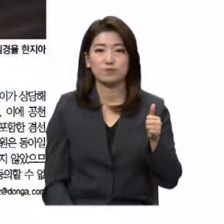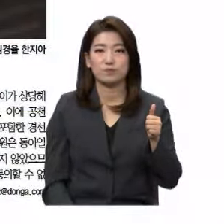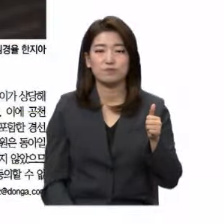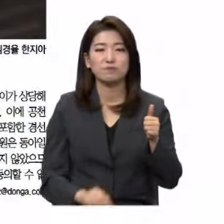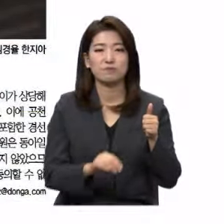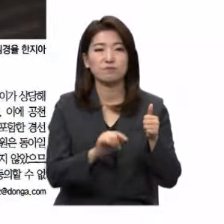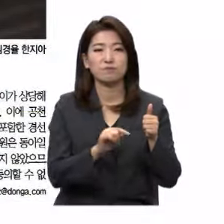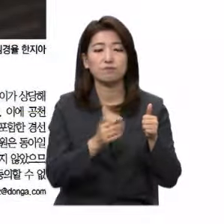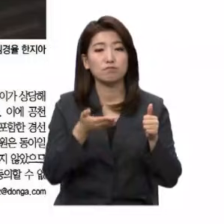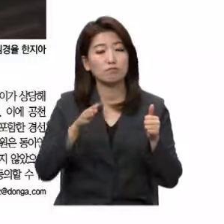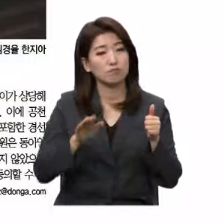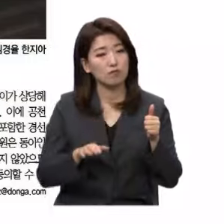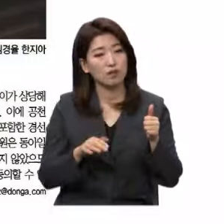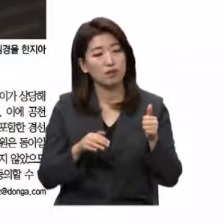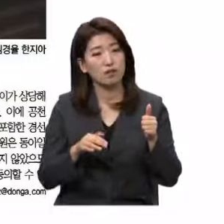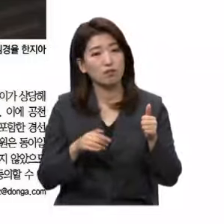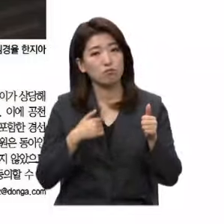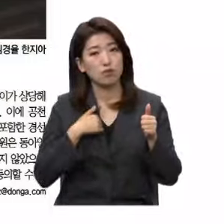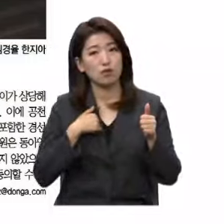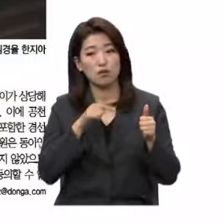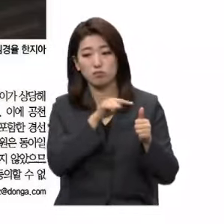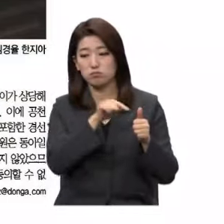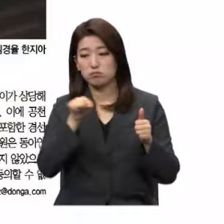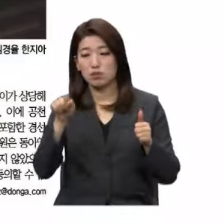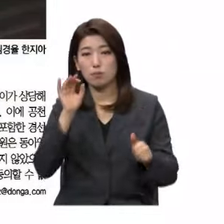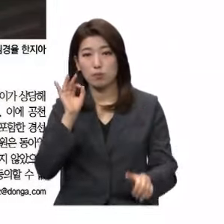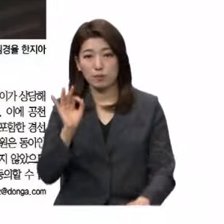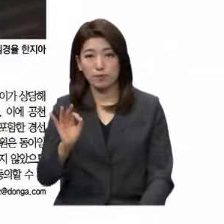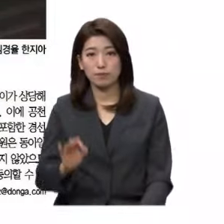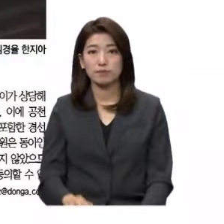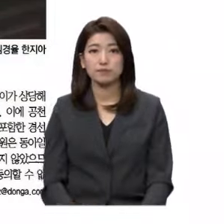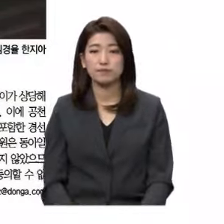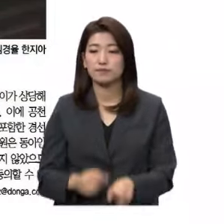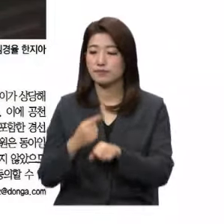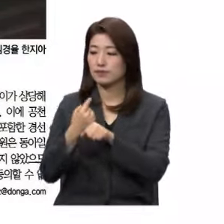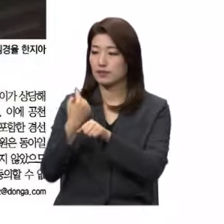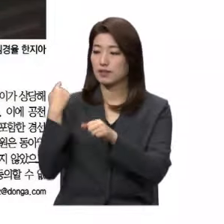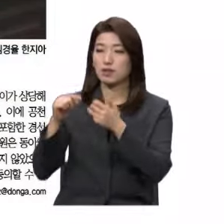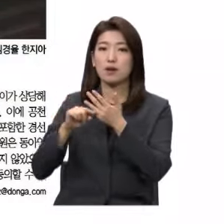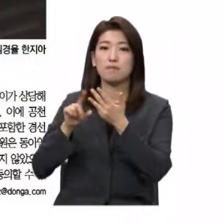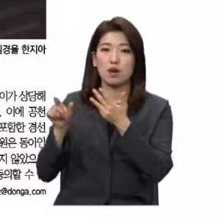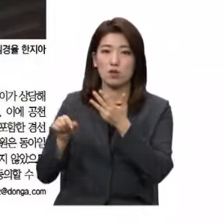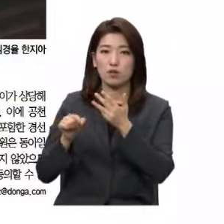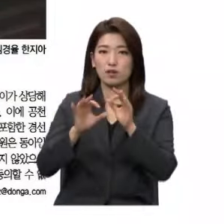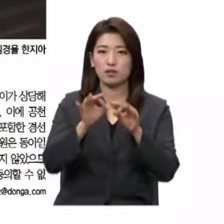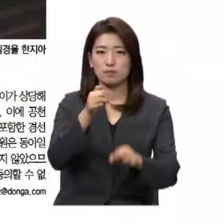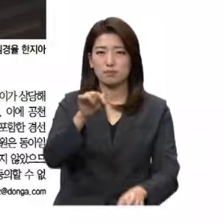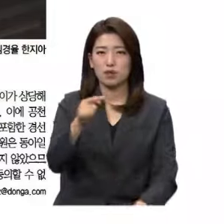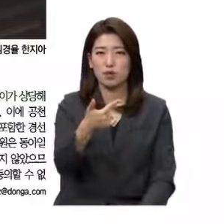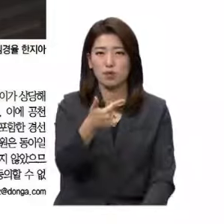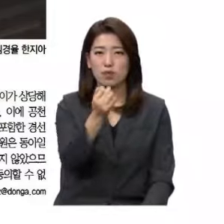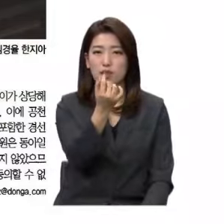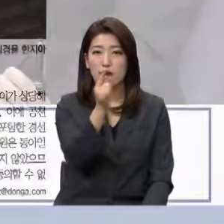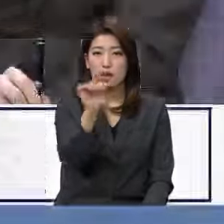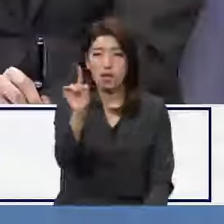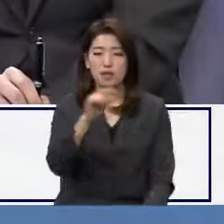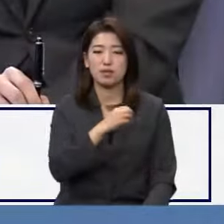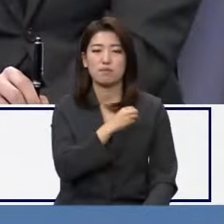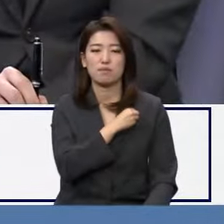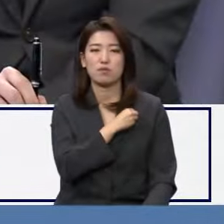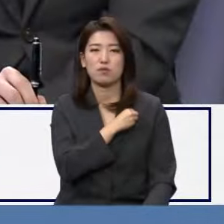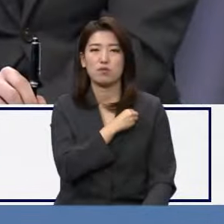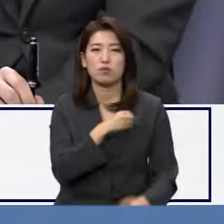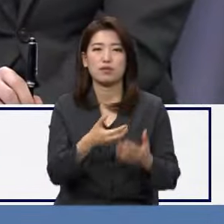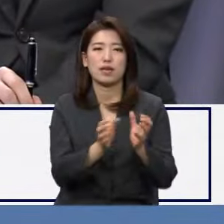거 같은데 실 제가 봤었을 때는 이제 그 사실상 이제 그 작년 8월 달에 징계가 있었던 걸로 제가 기억이납니다 아 근데 작년 8월 달